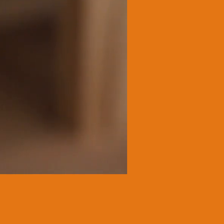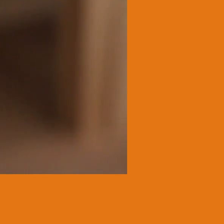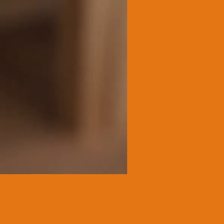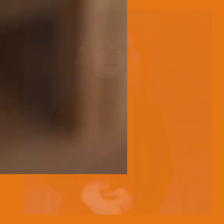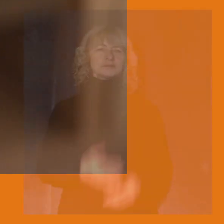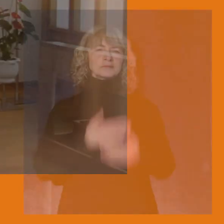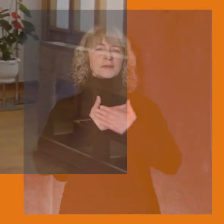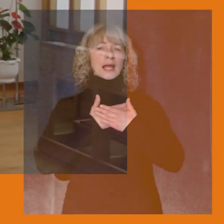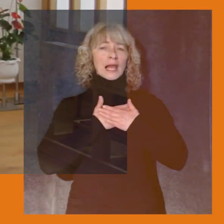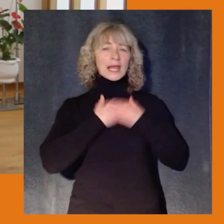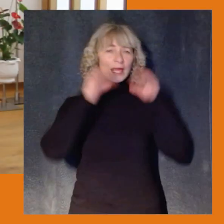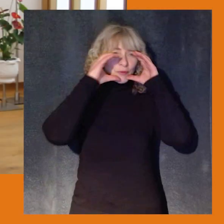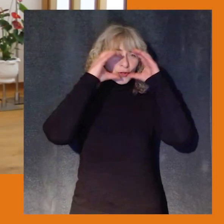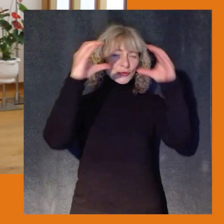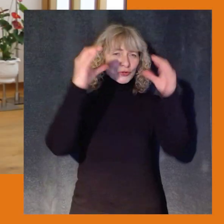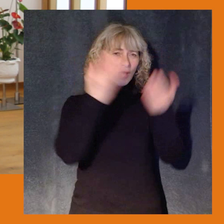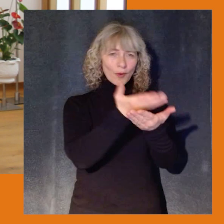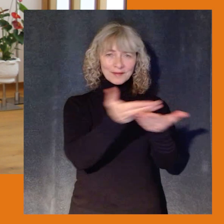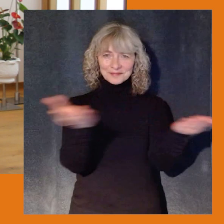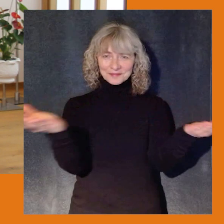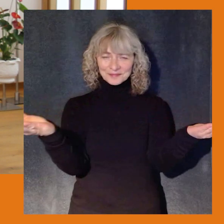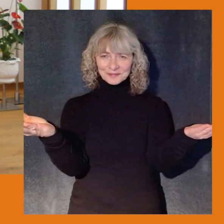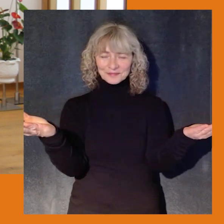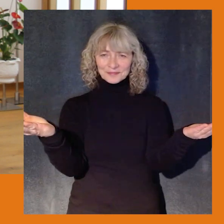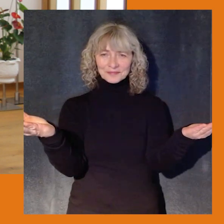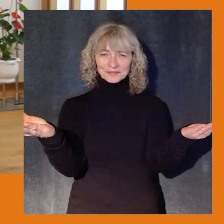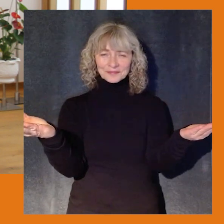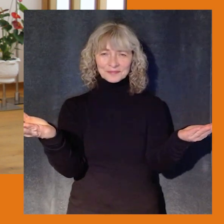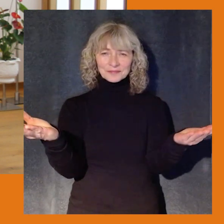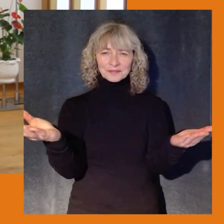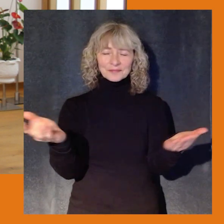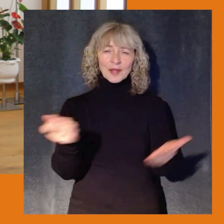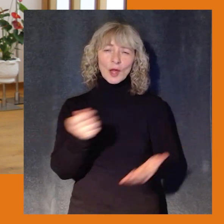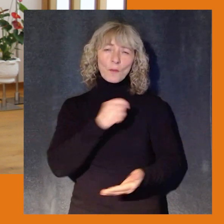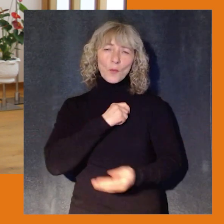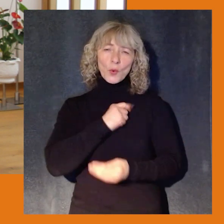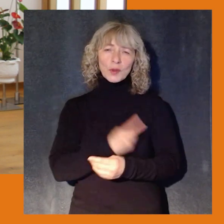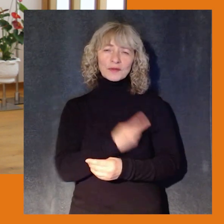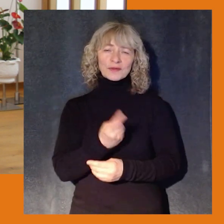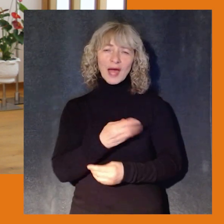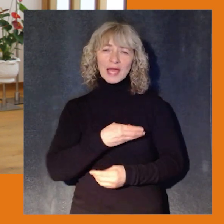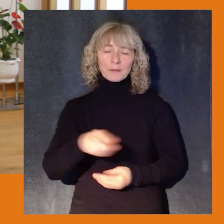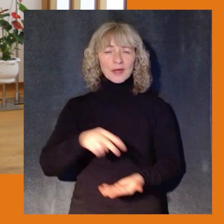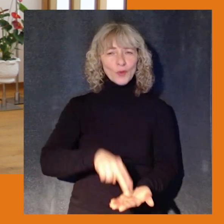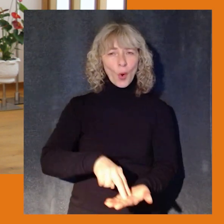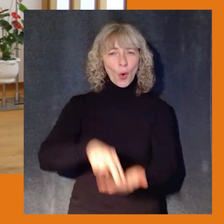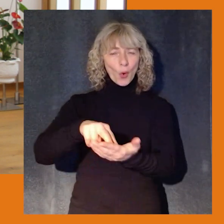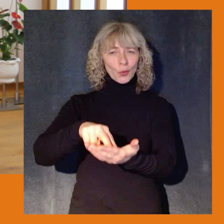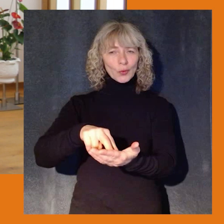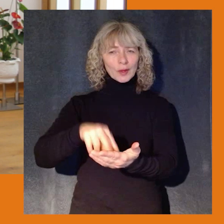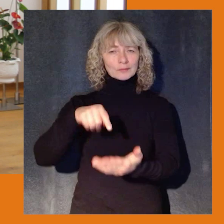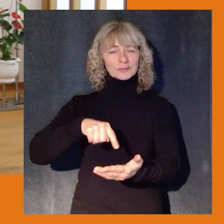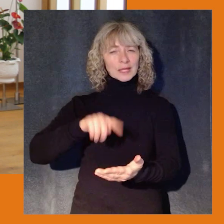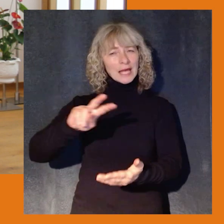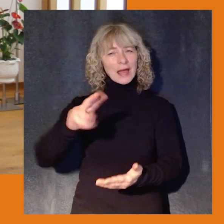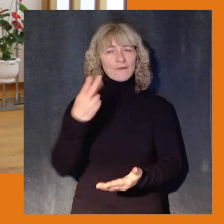Liebe Zuschauerinnen und Zuschauer, zu Beginn der österreichischen Bußzeit wende ich mich heute wieder mit einem Wort